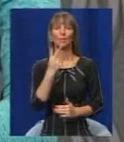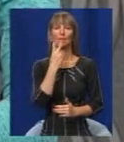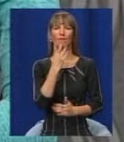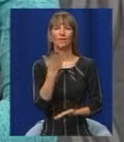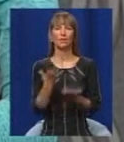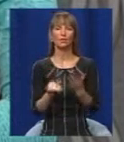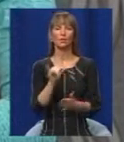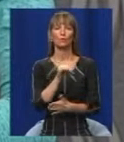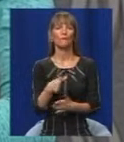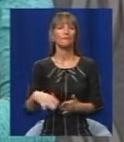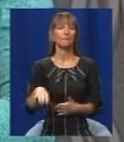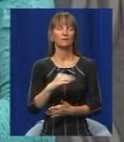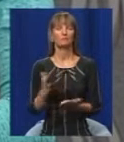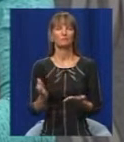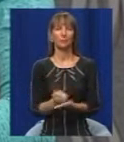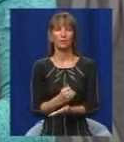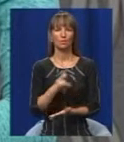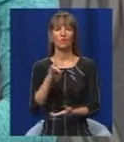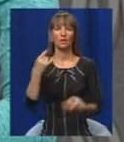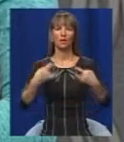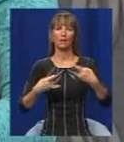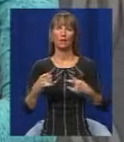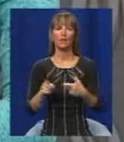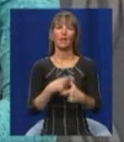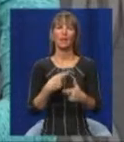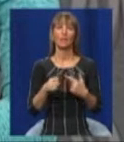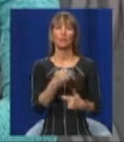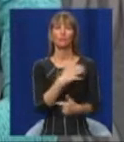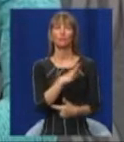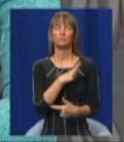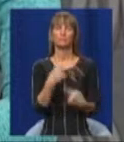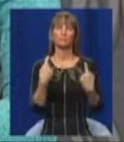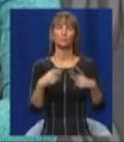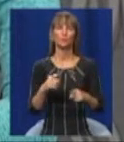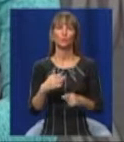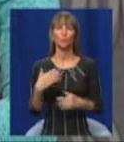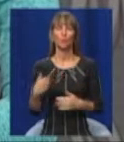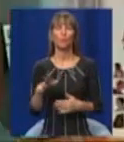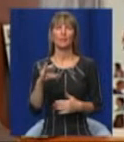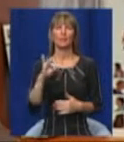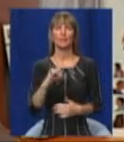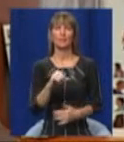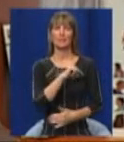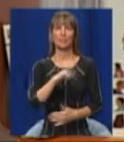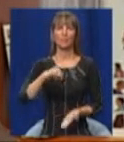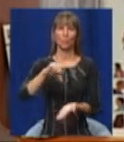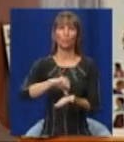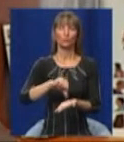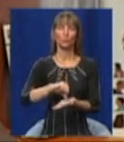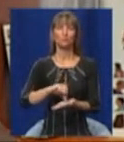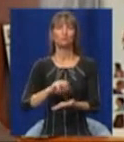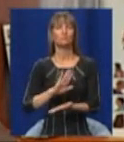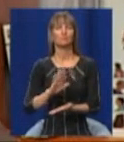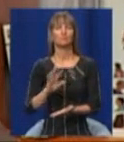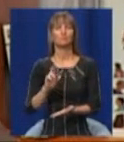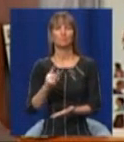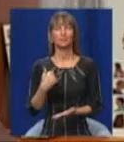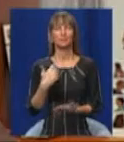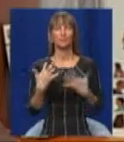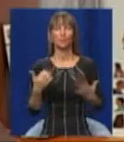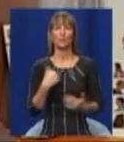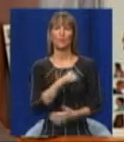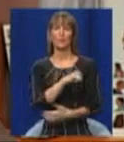все вдасться, з тебе на екранах телевізорів. Чи ти хочеш бути по ту сторону і бути гравцем якоїсь команди? Ну, мені більше б хотілося, звісно, бути